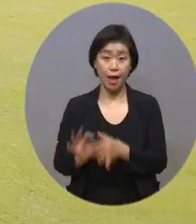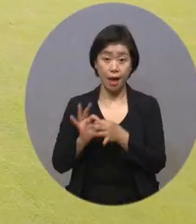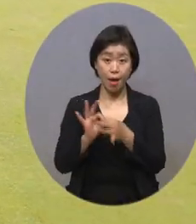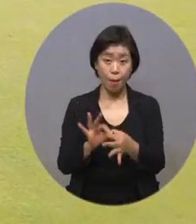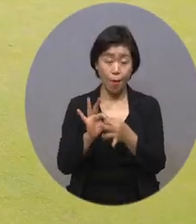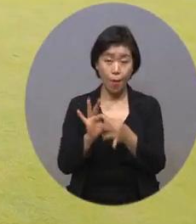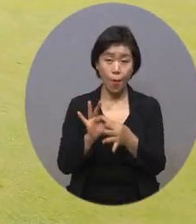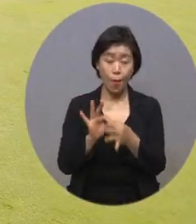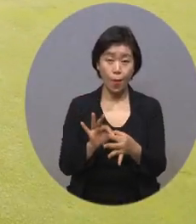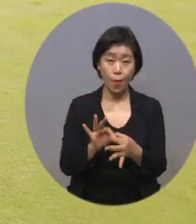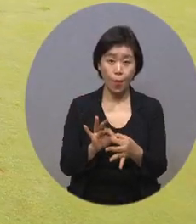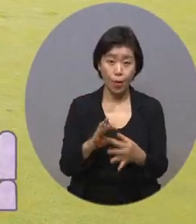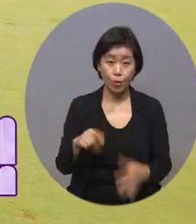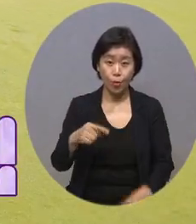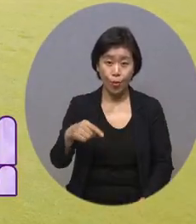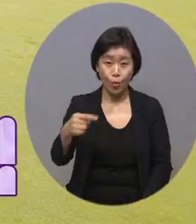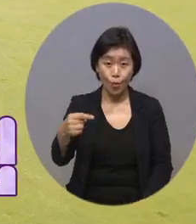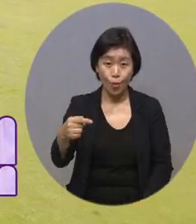우와!